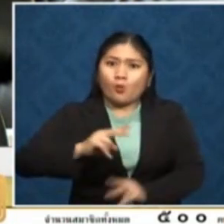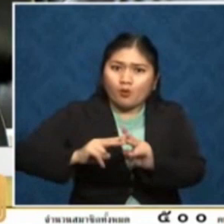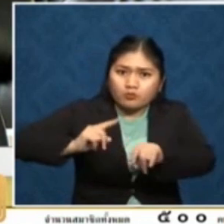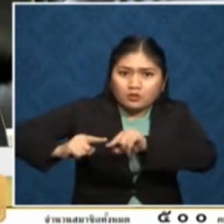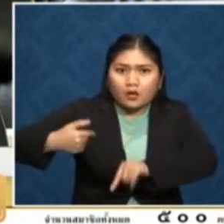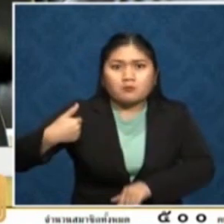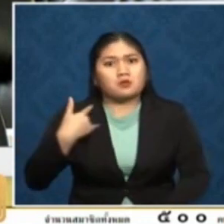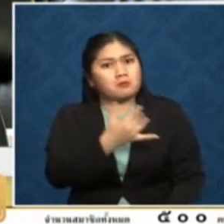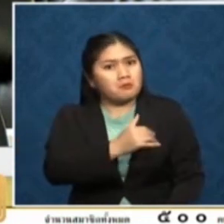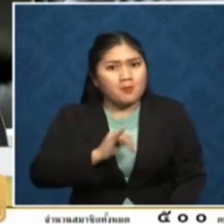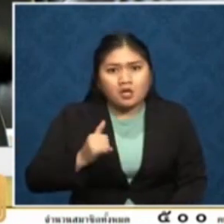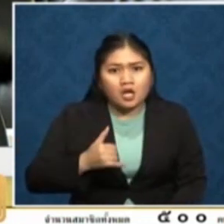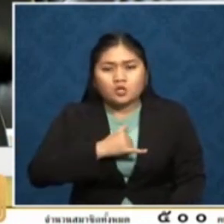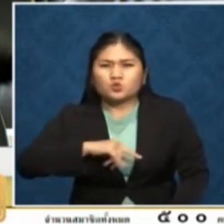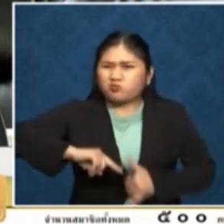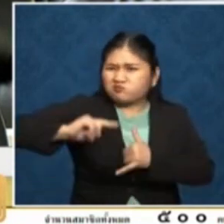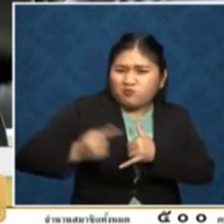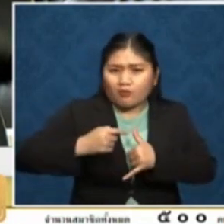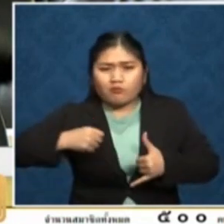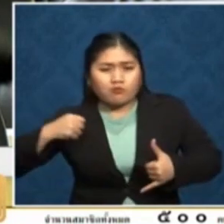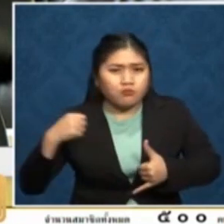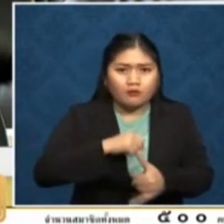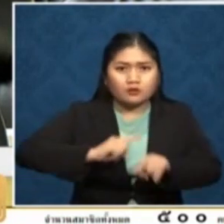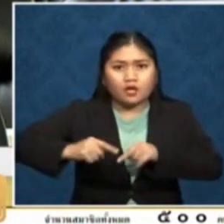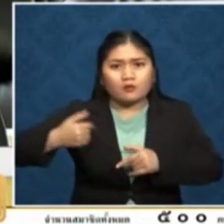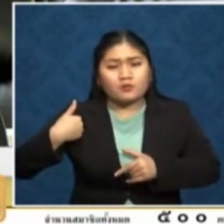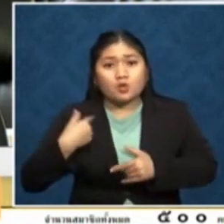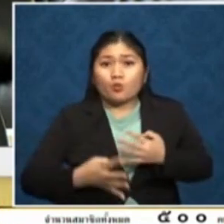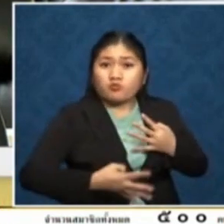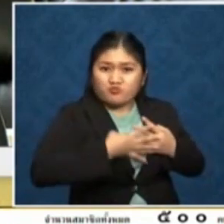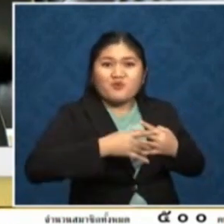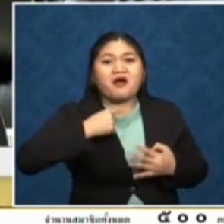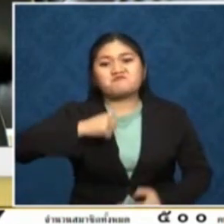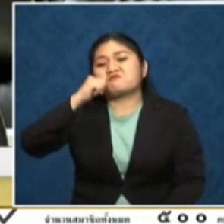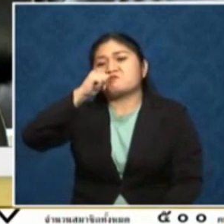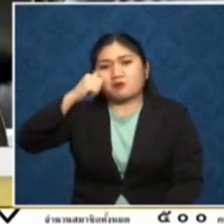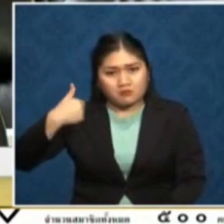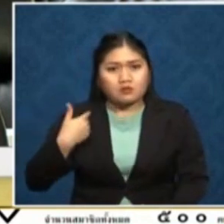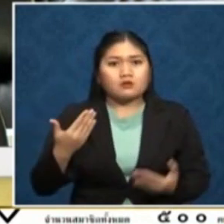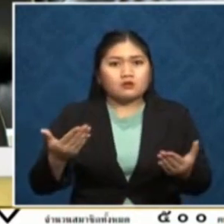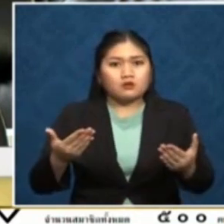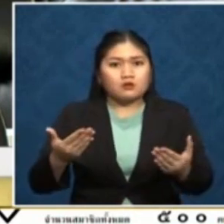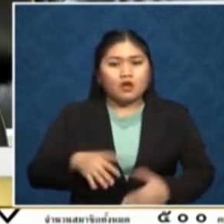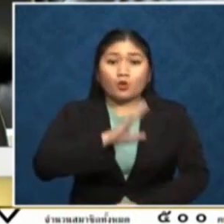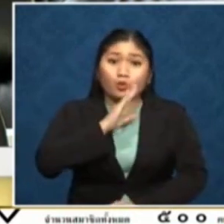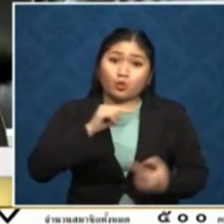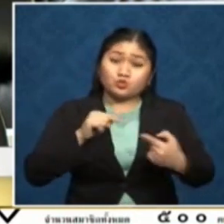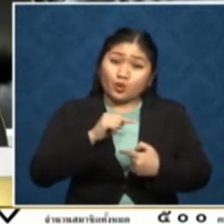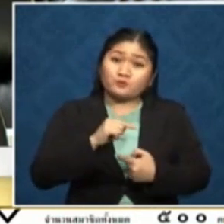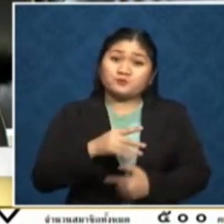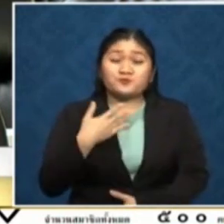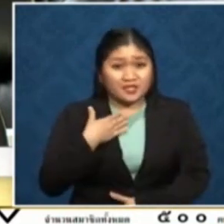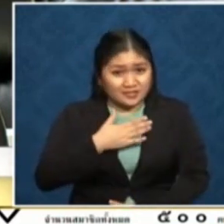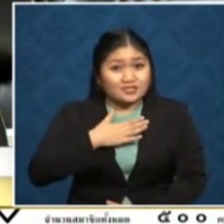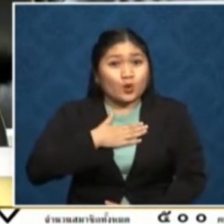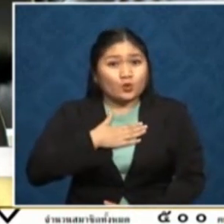ชบัญญัตินี้มีผลบังคับใช้อาจก่อให้เกิดปัญหาล่วงละเมิดทางเพศได้อีกครับหรือทำร้ายร่างกายถ้าอยู่